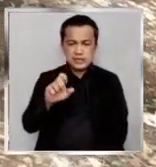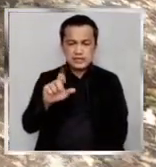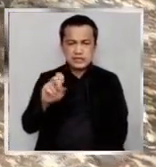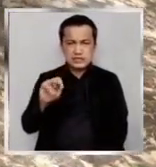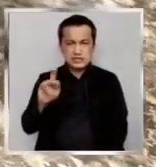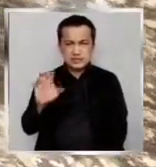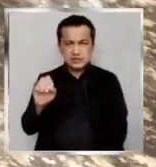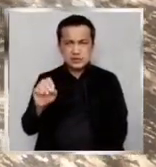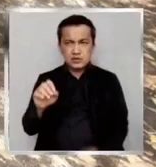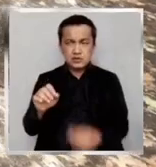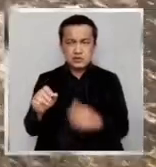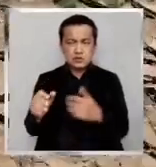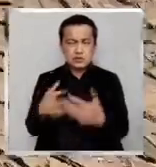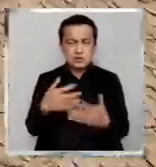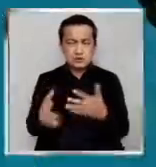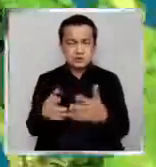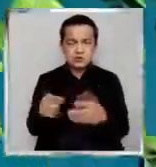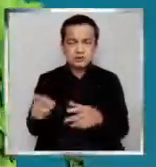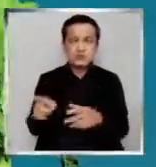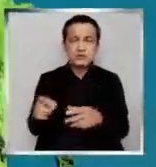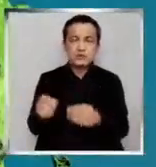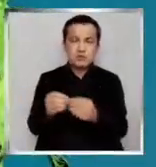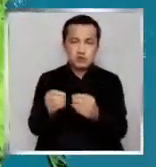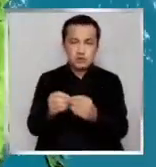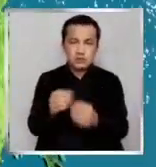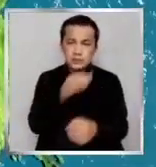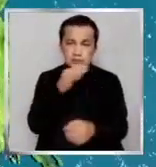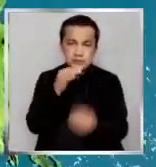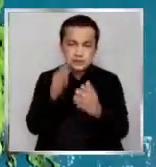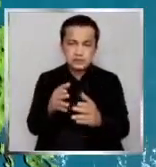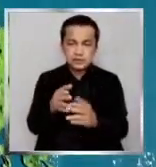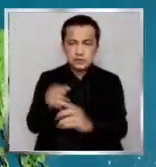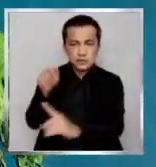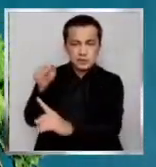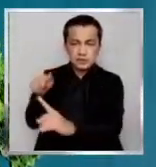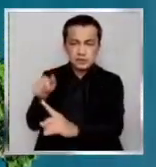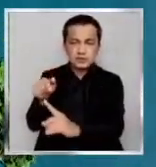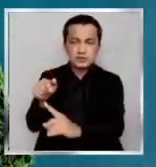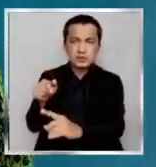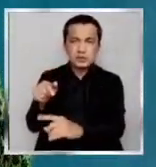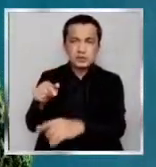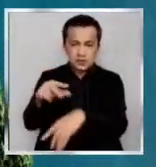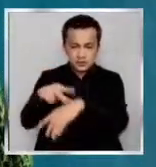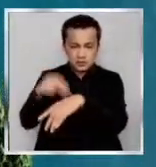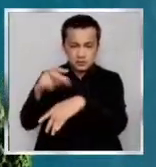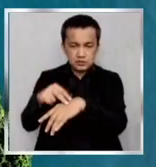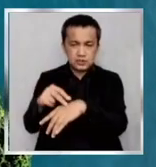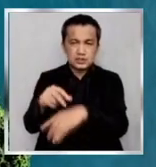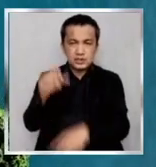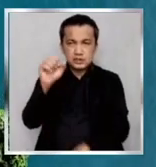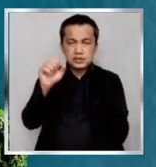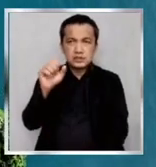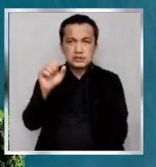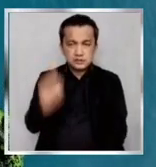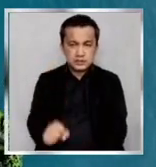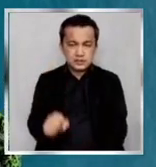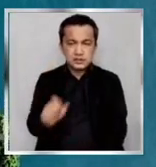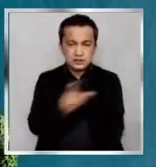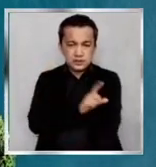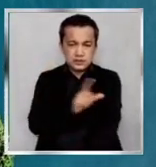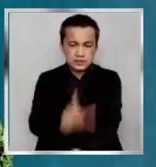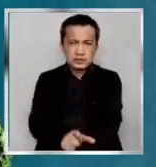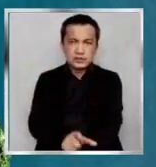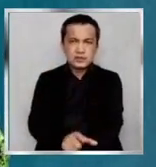magsasaka. Partikular na tinukoy ang mga nasa Camarines Norte at Southern Leyte. Magiging mainit din ang bear